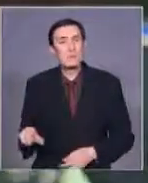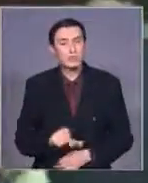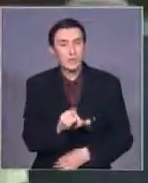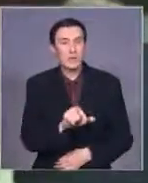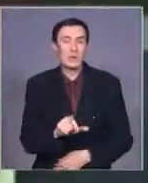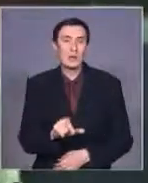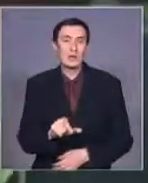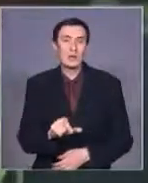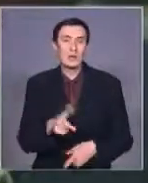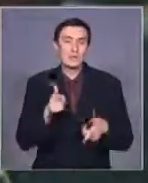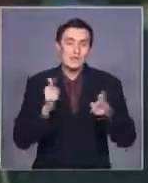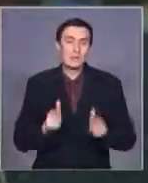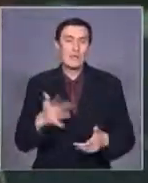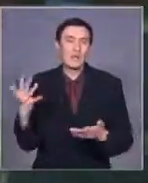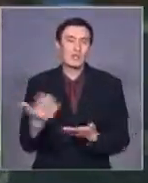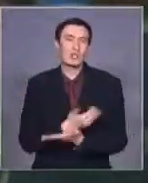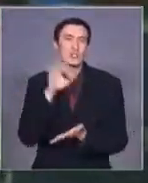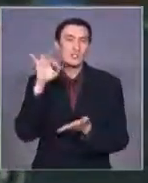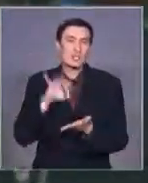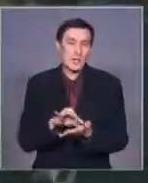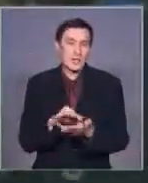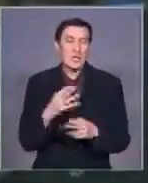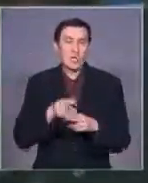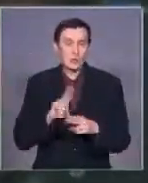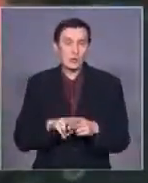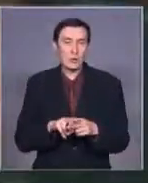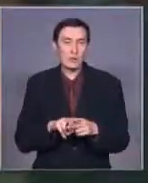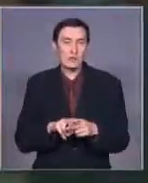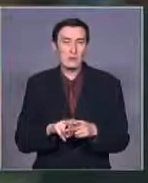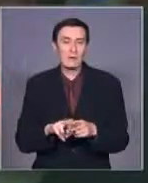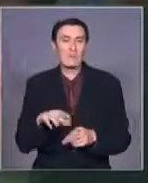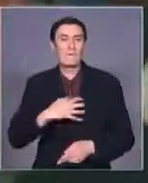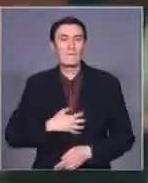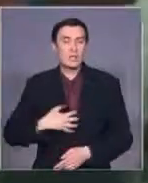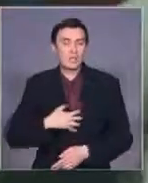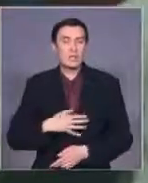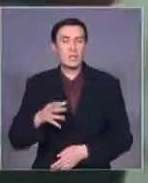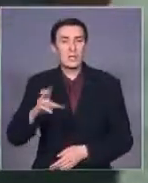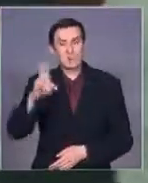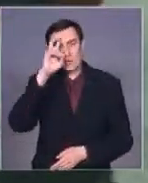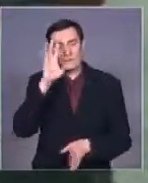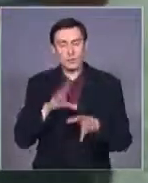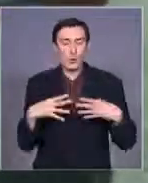действительно достичь целей, которые сопряжены с целями государства, общества в целом.